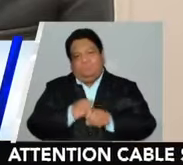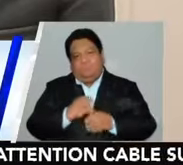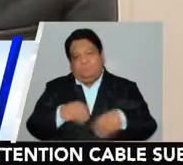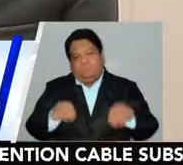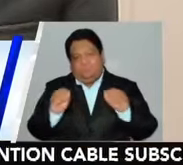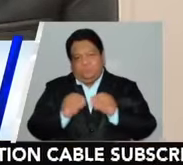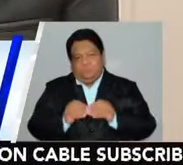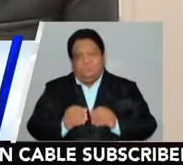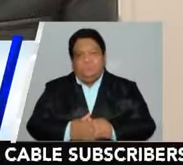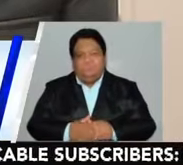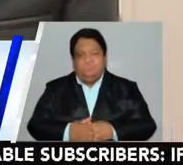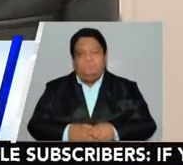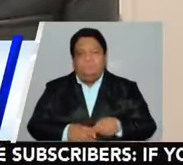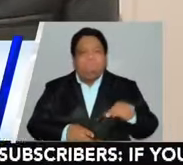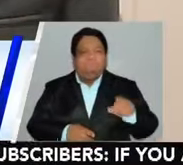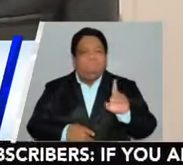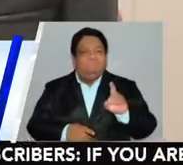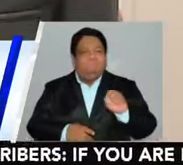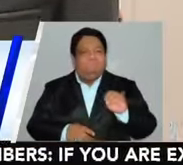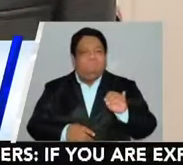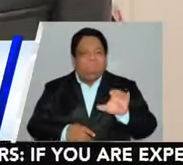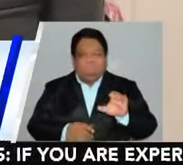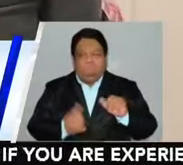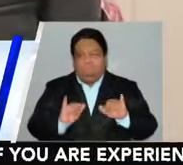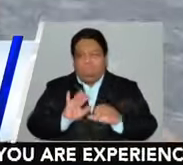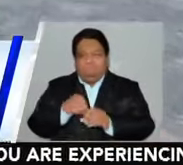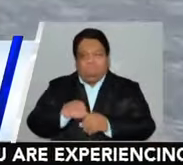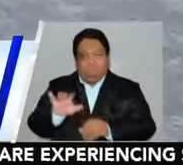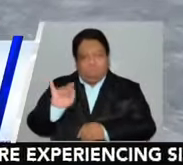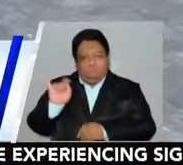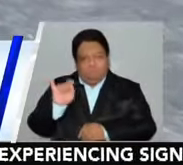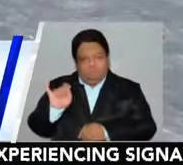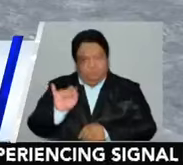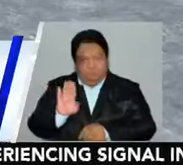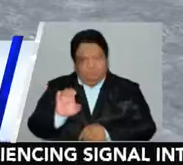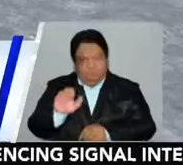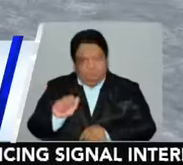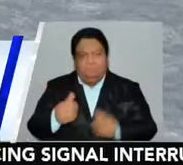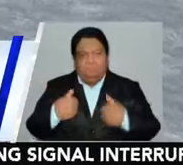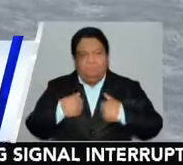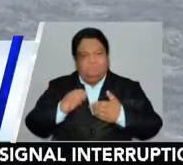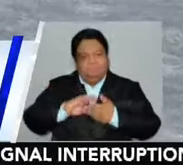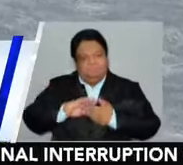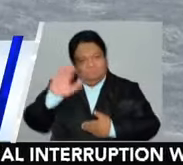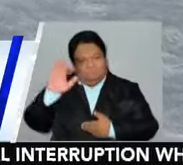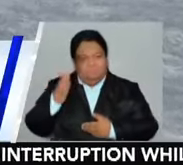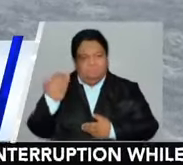account ni Bea. Naroon pa rin ang kanilang Japan vlog nitong January.